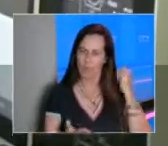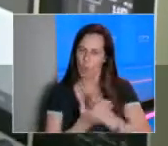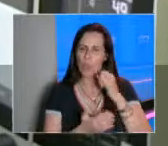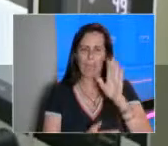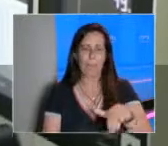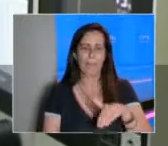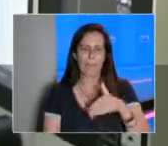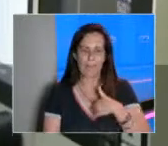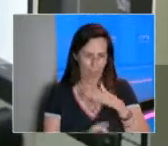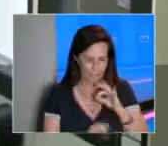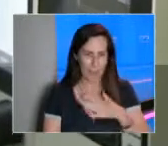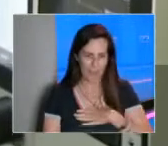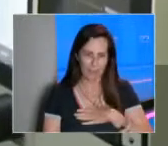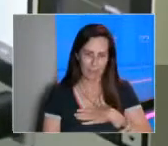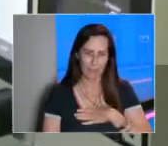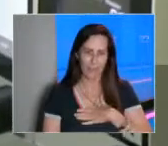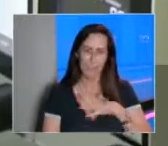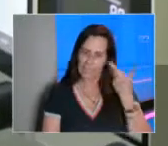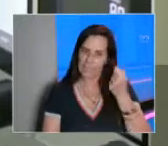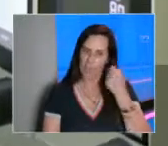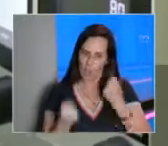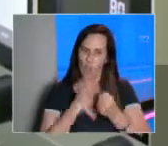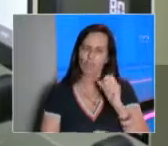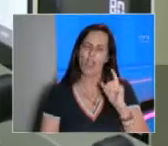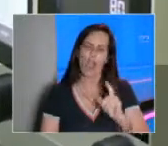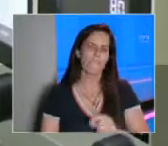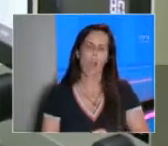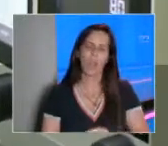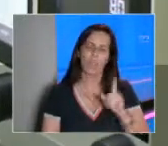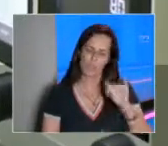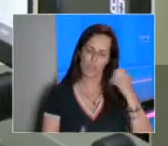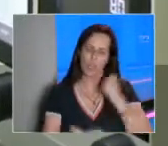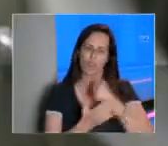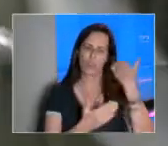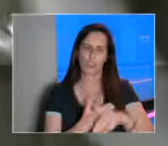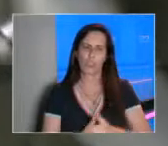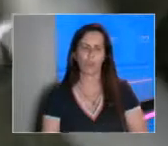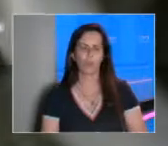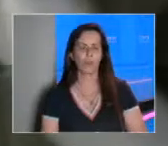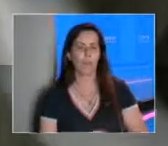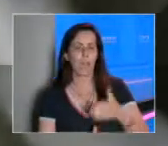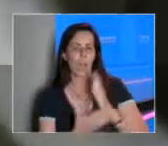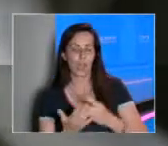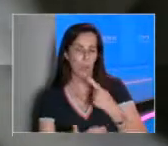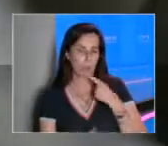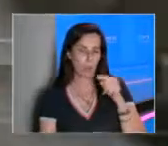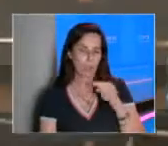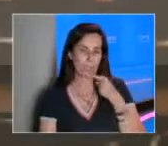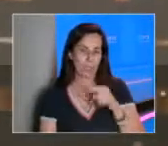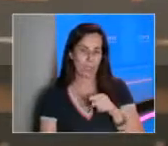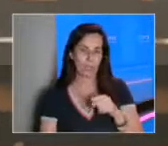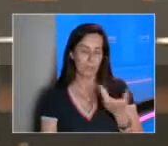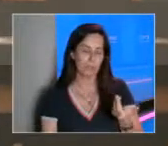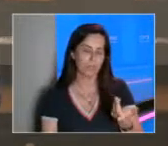גם אם אני האמת צופה קשיים עד אז, אבל זה יעבור בסוף. תראי, יש מי שאומרים שמדובר